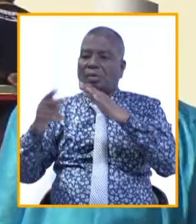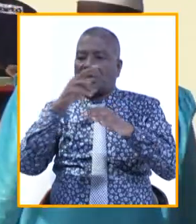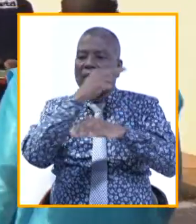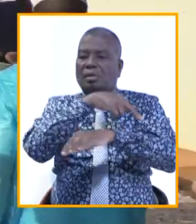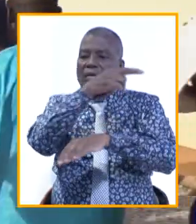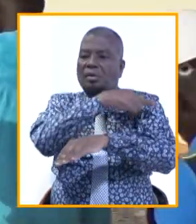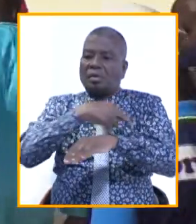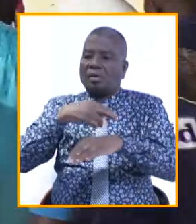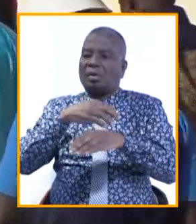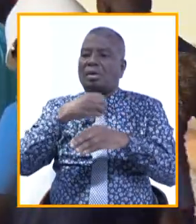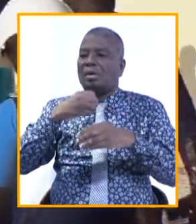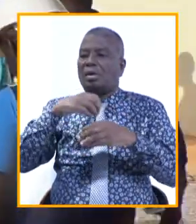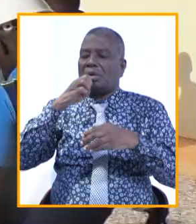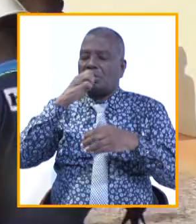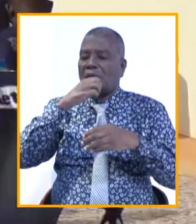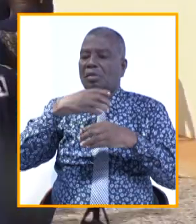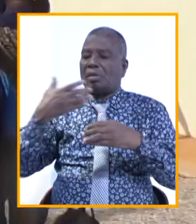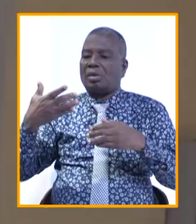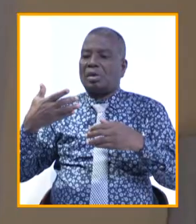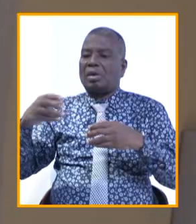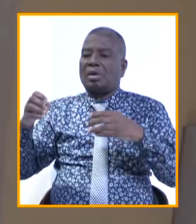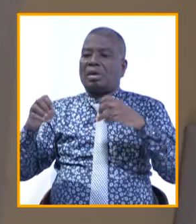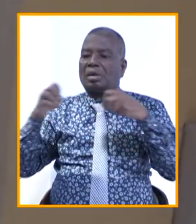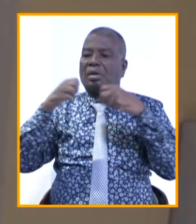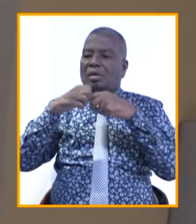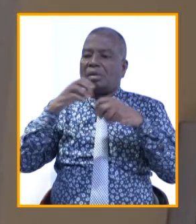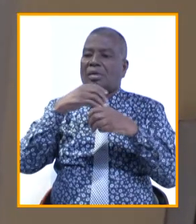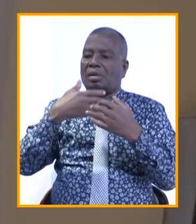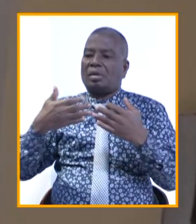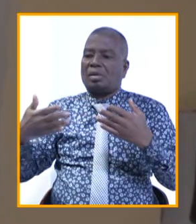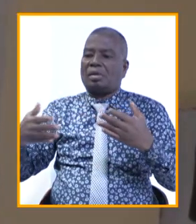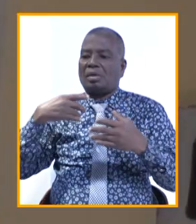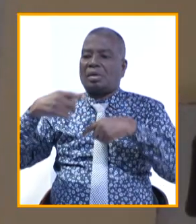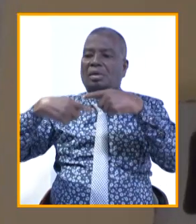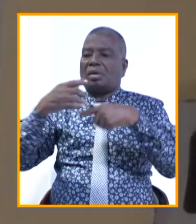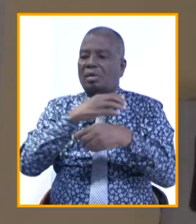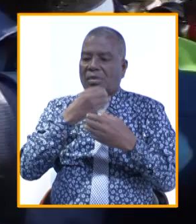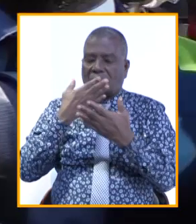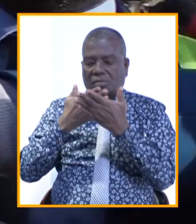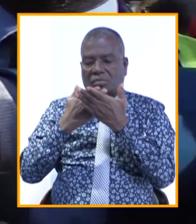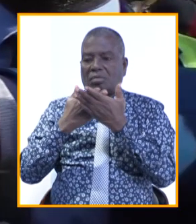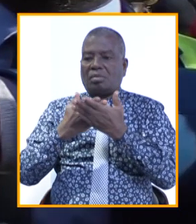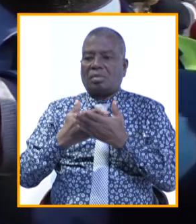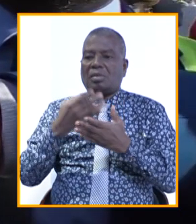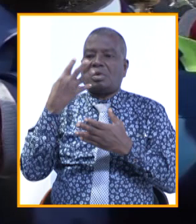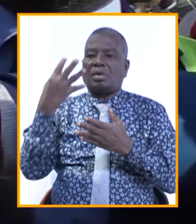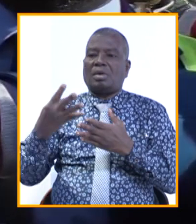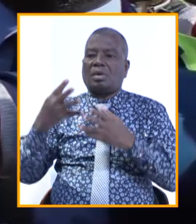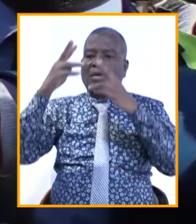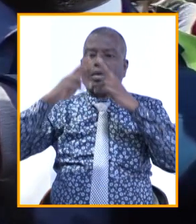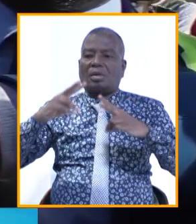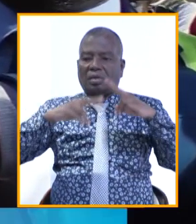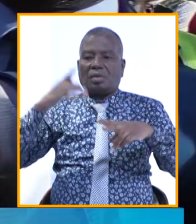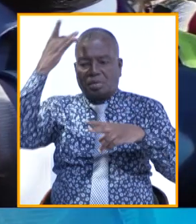foyer polyvalent, de l'eau et la fourniture d'électricité. Les choses semblent aller dans le bon sens. Quatre villages qui sont